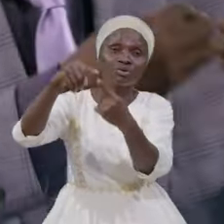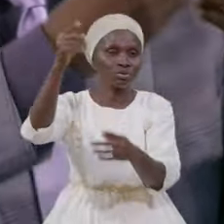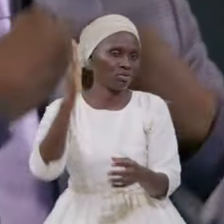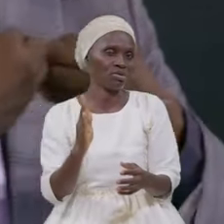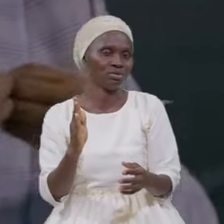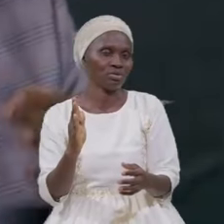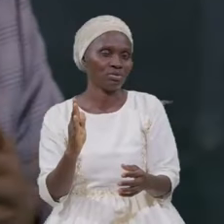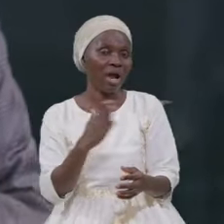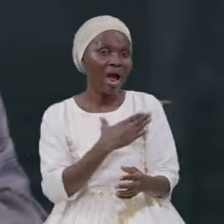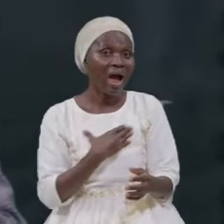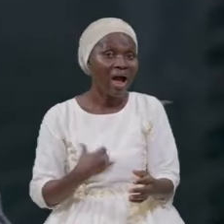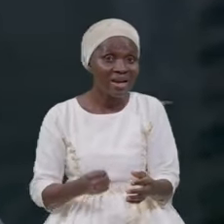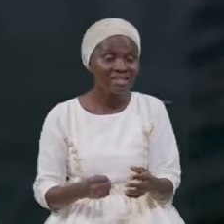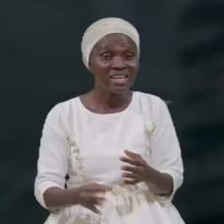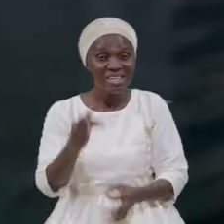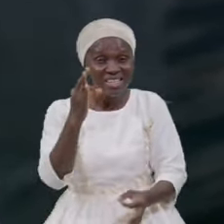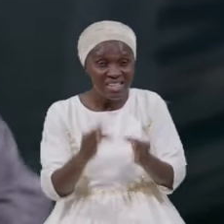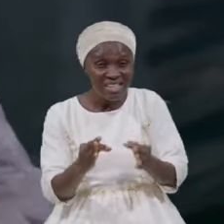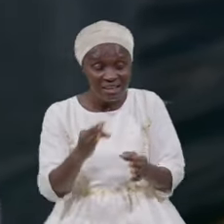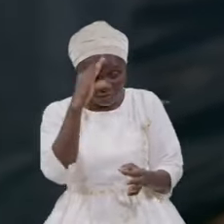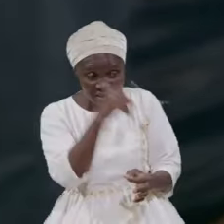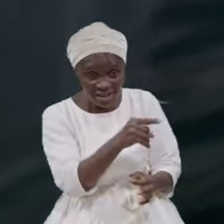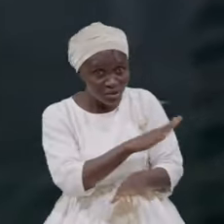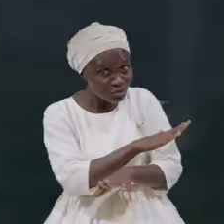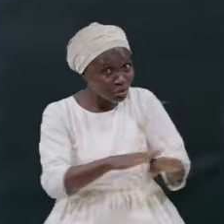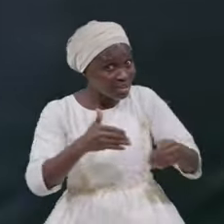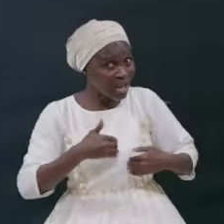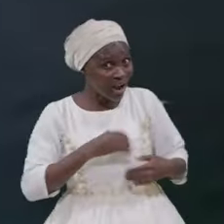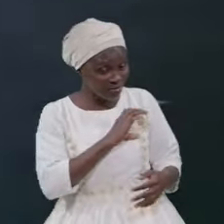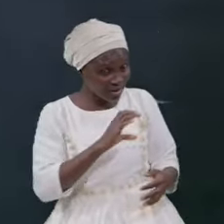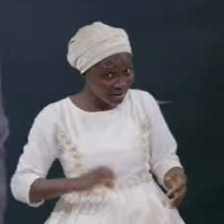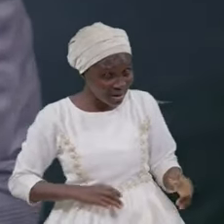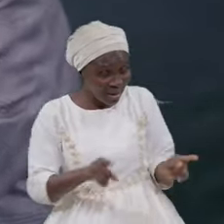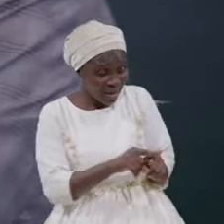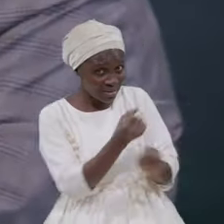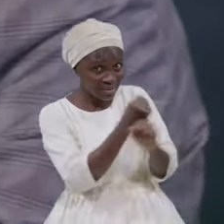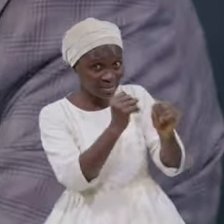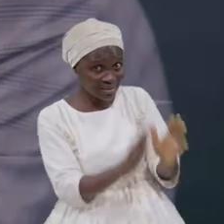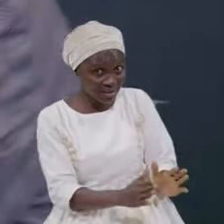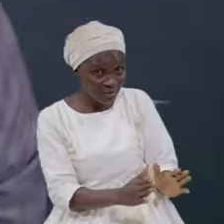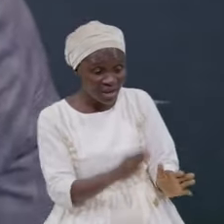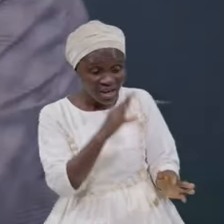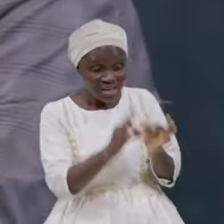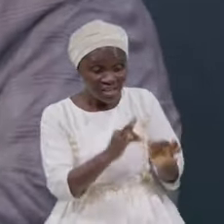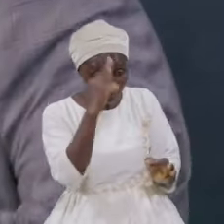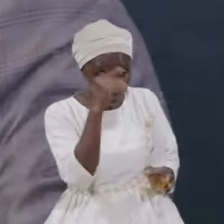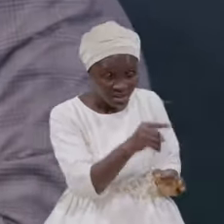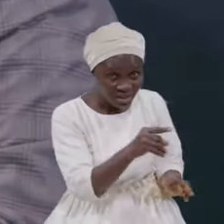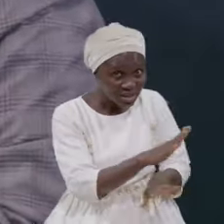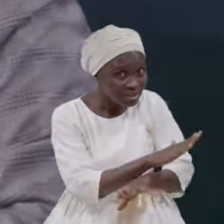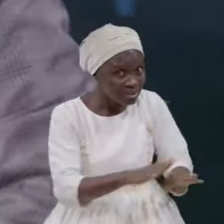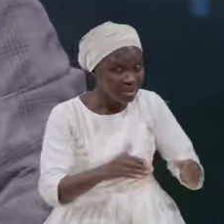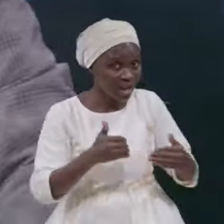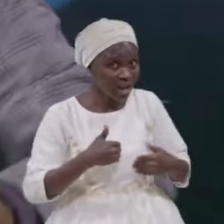Et s'il n'avait pas Christ comme sauveur, s'il n'avait pas la repentance